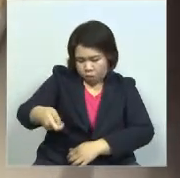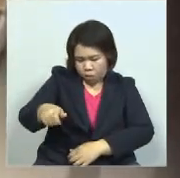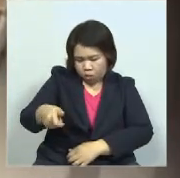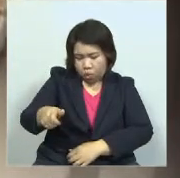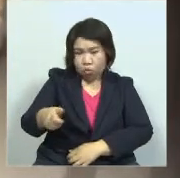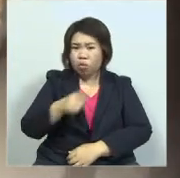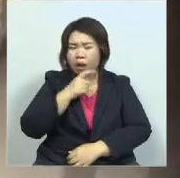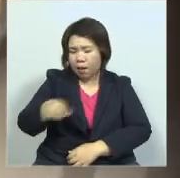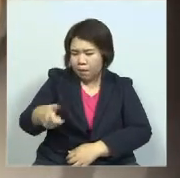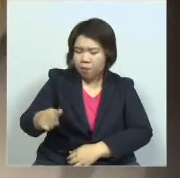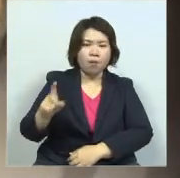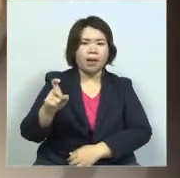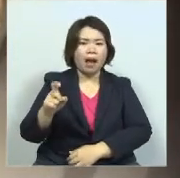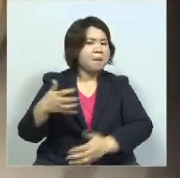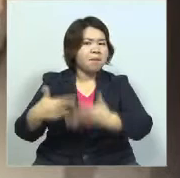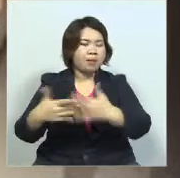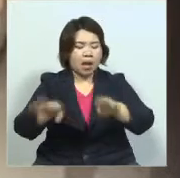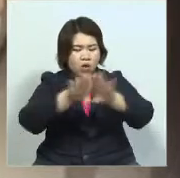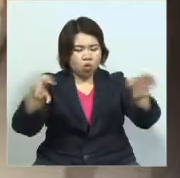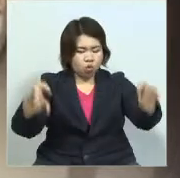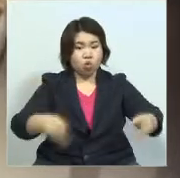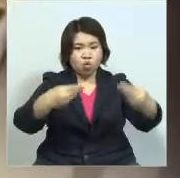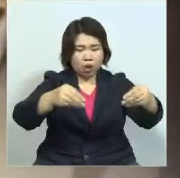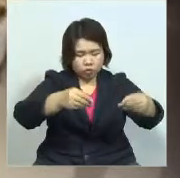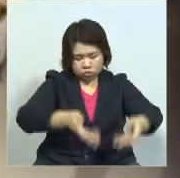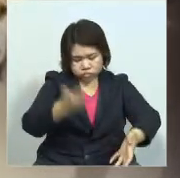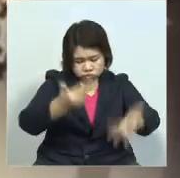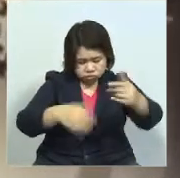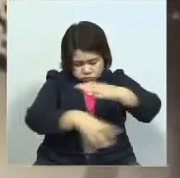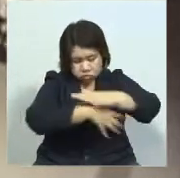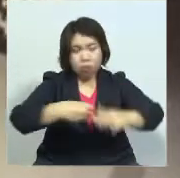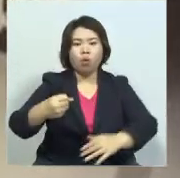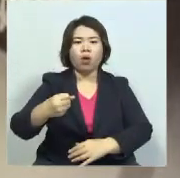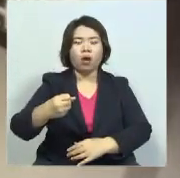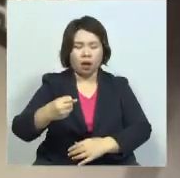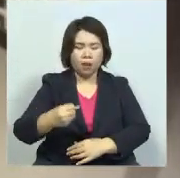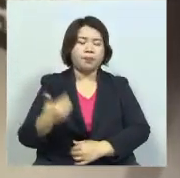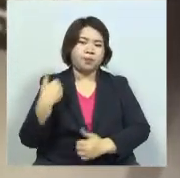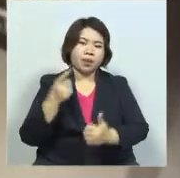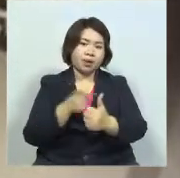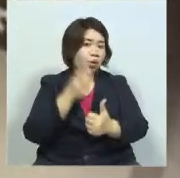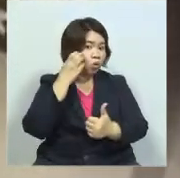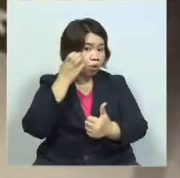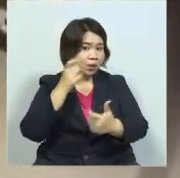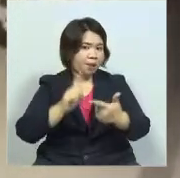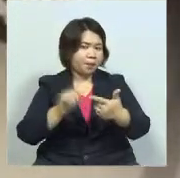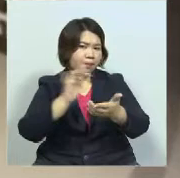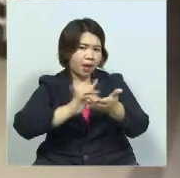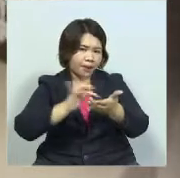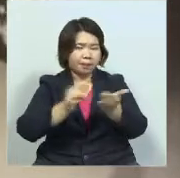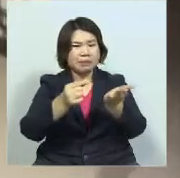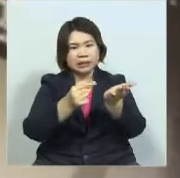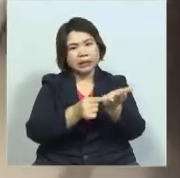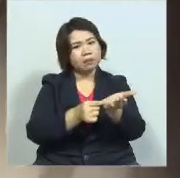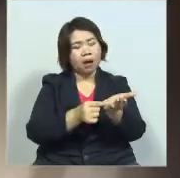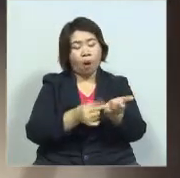ร้านไหนเปิดตู้เซฟไม่ได้ก็เปลี่ยนไปงัดตู้กระจกแล้วก็กวาดทรัพย์สินไปอย่างที่บอกค่ะมีโทรศัพท์มือถือ iPad ซิม